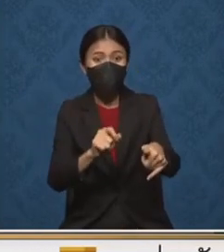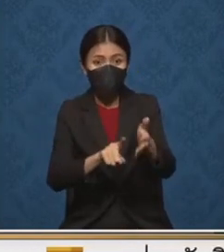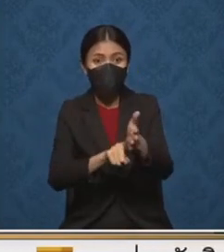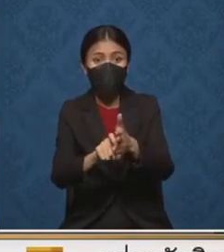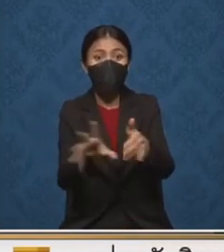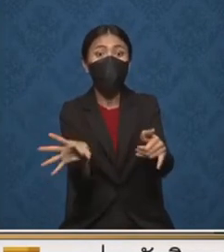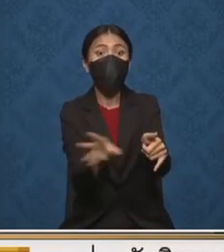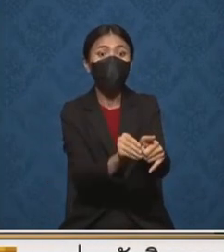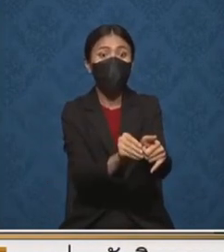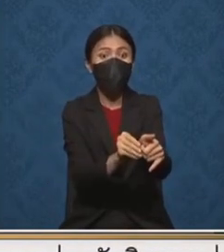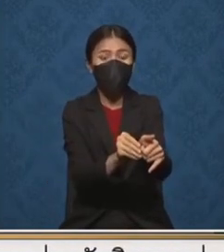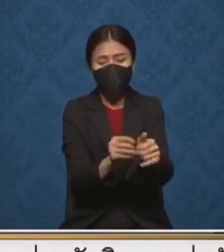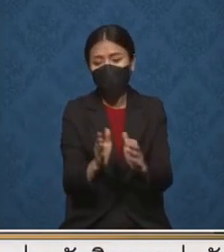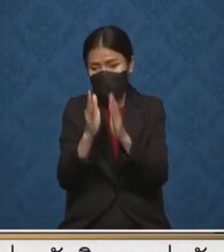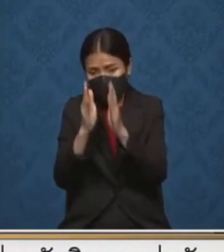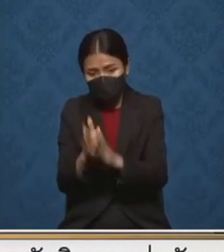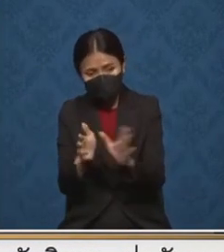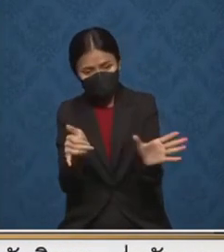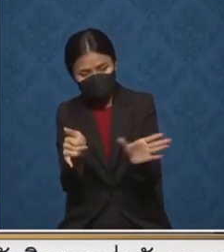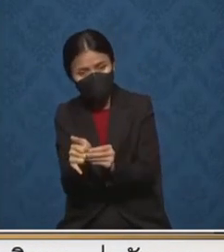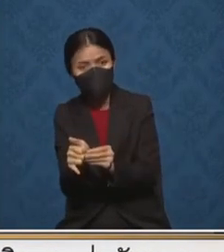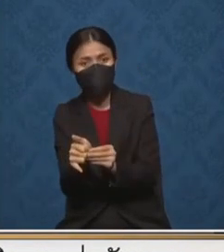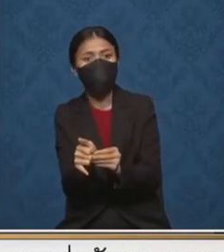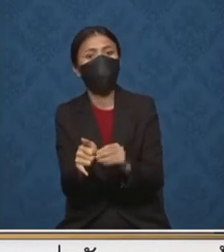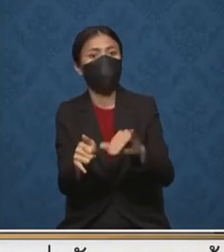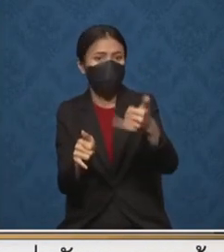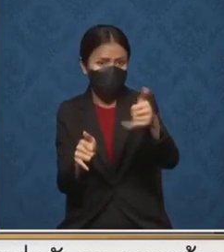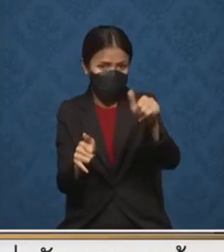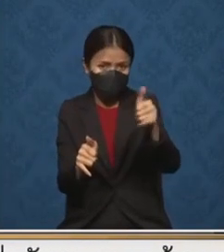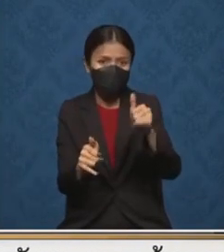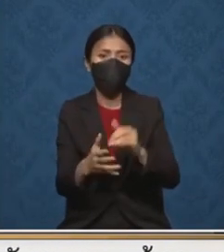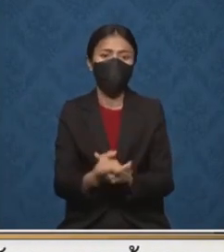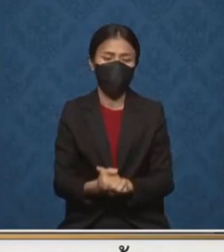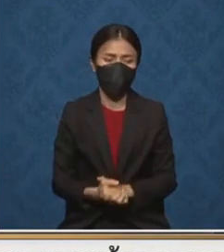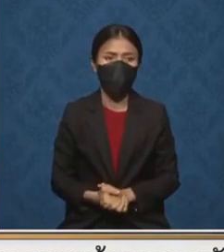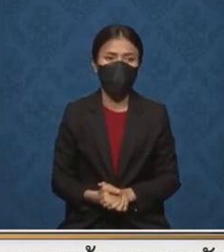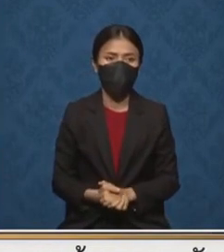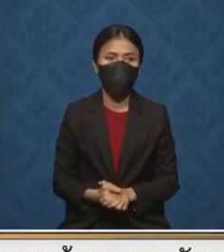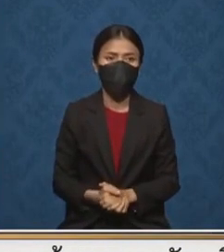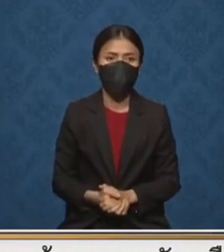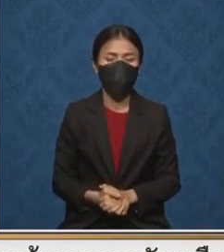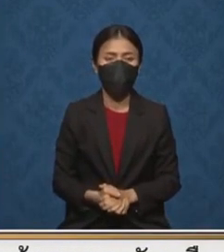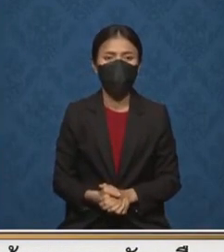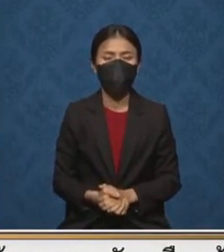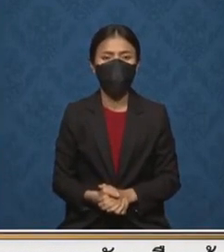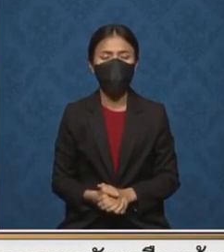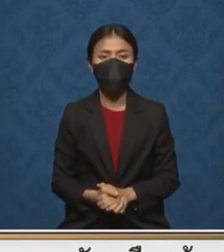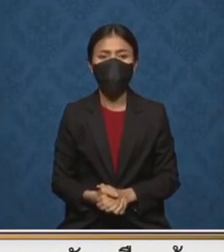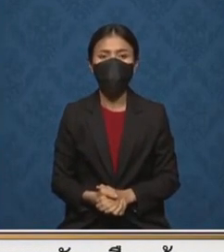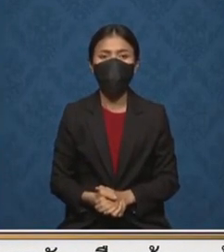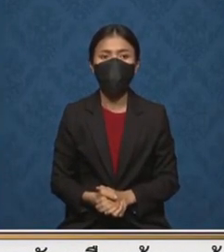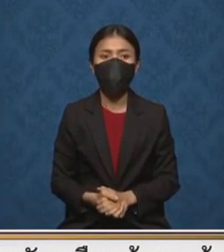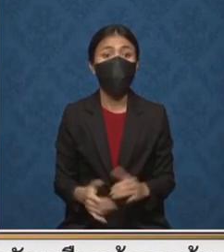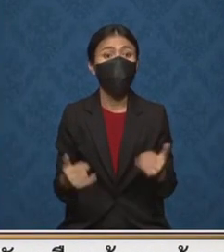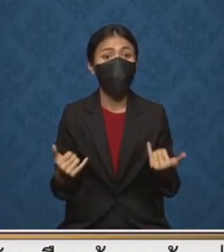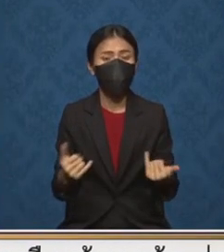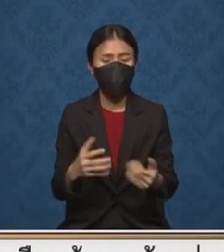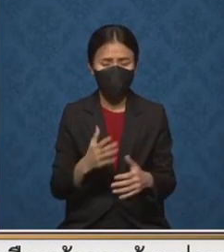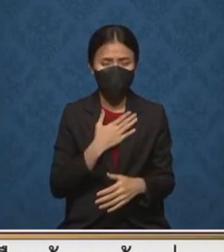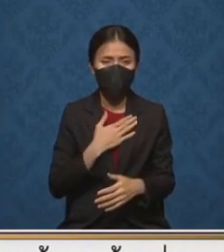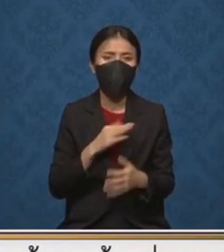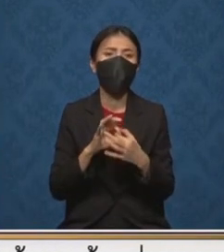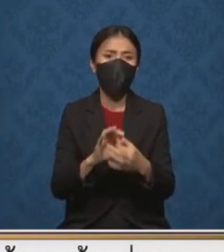มาถึงประชาชนก็ได้การประธานที่ครบครับผมอยากจะกลับเรียนด้วยความตรงบน